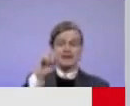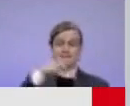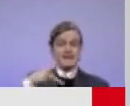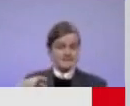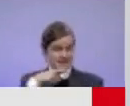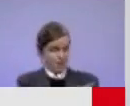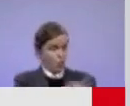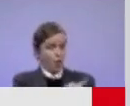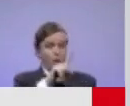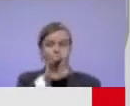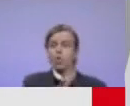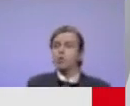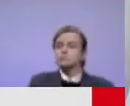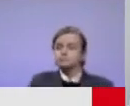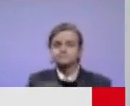valori esențiale,